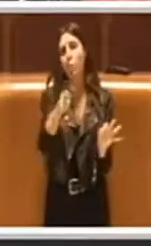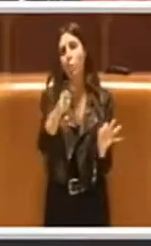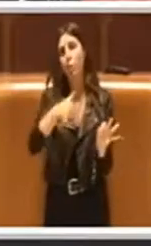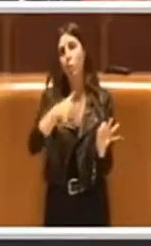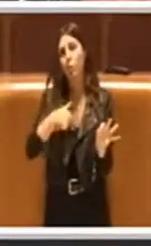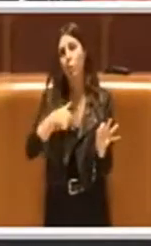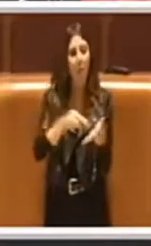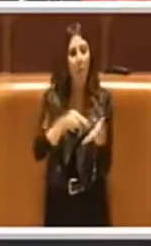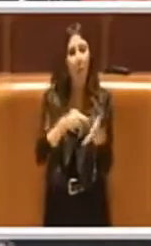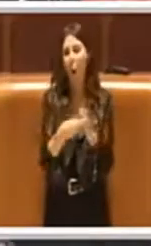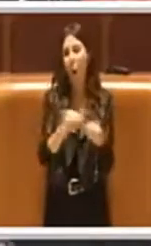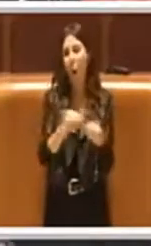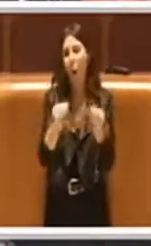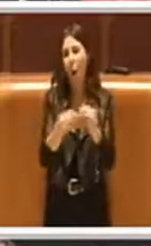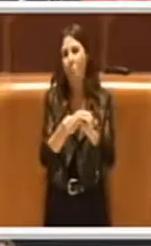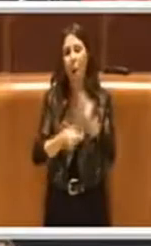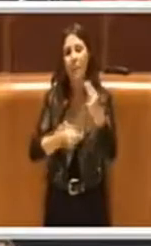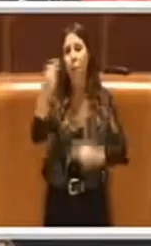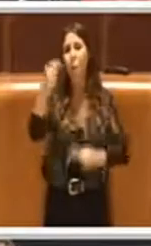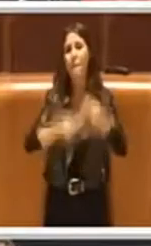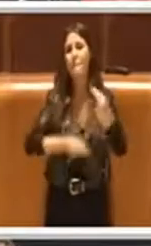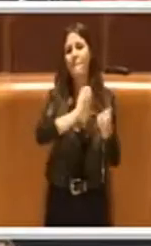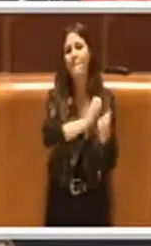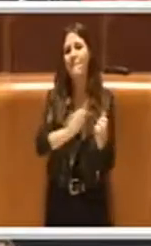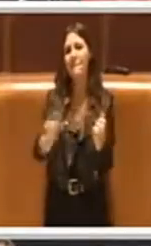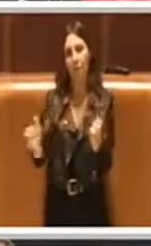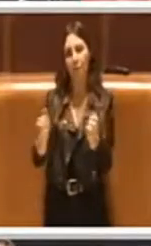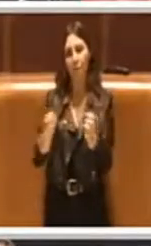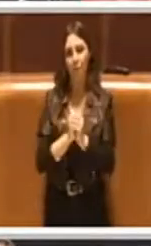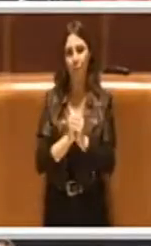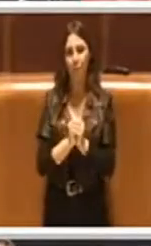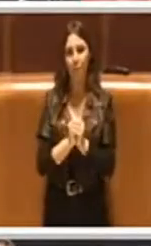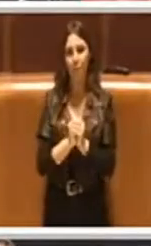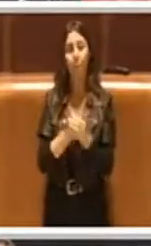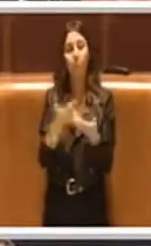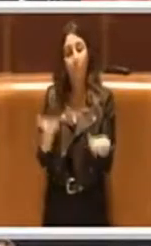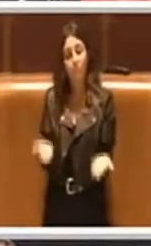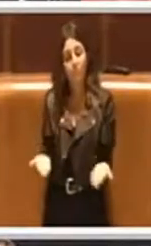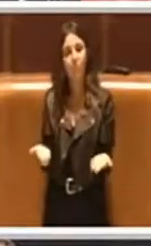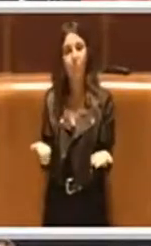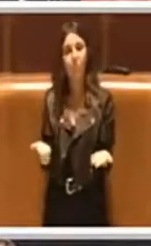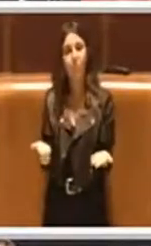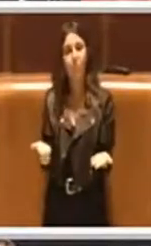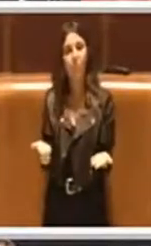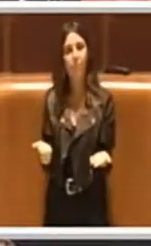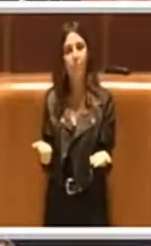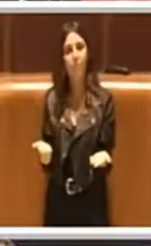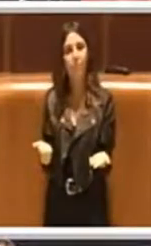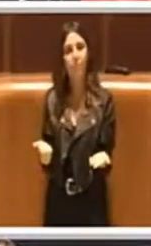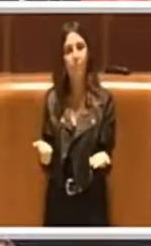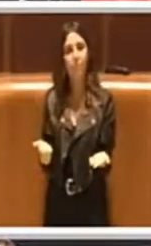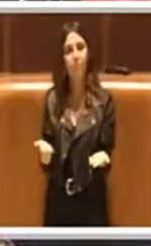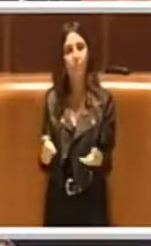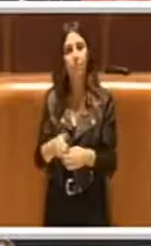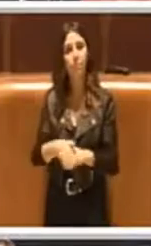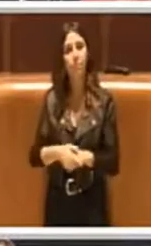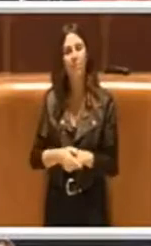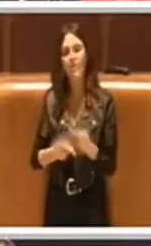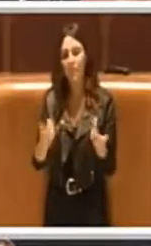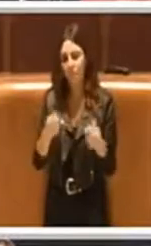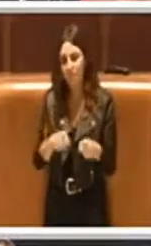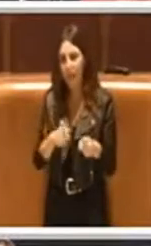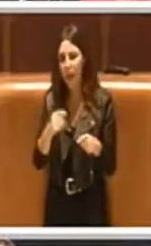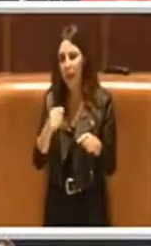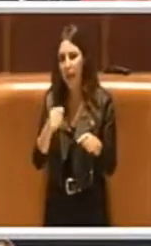contabili che ci sono che ci sono state per cui un lavoro